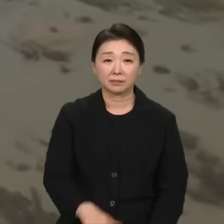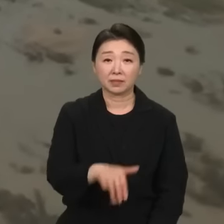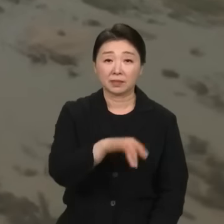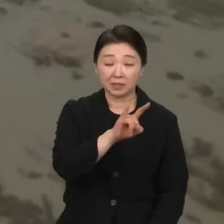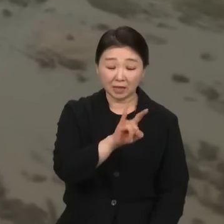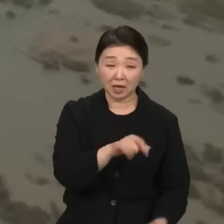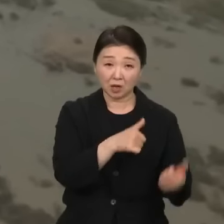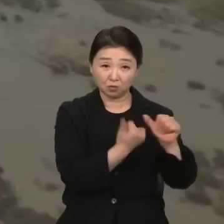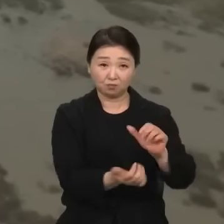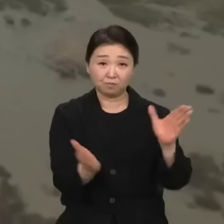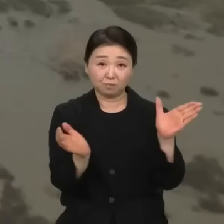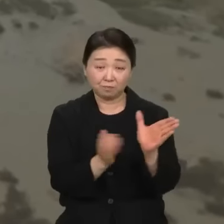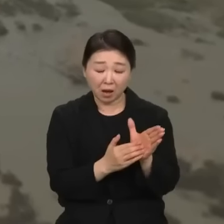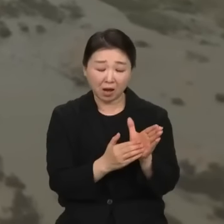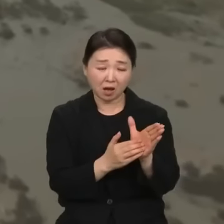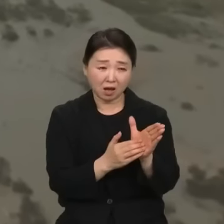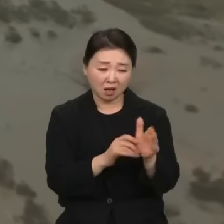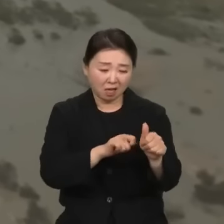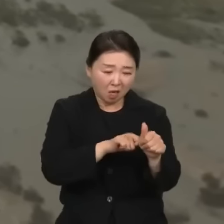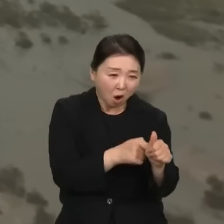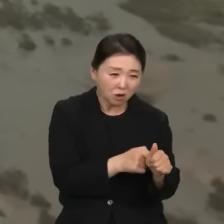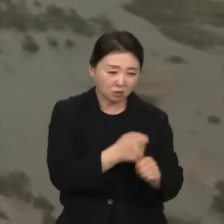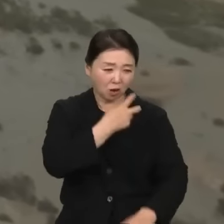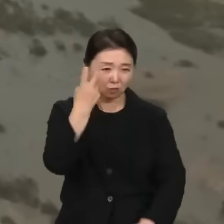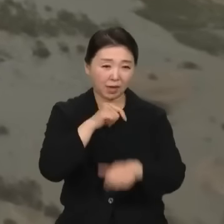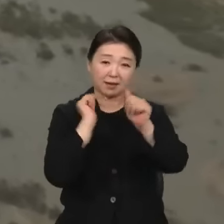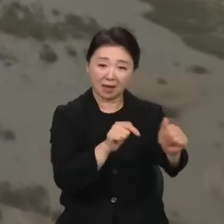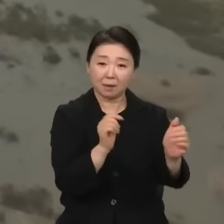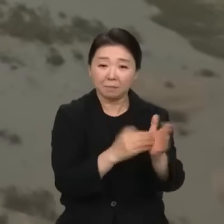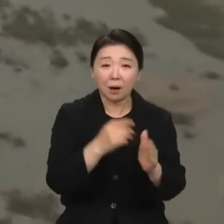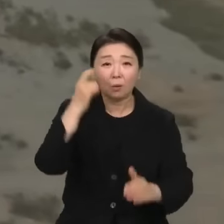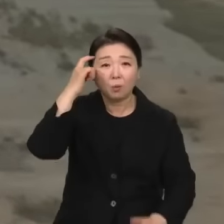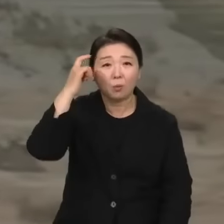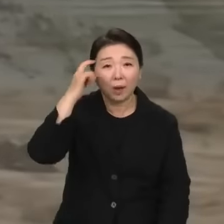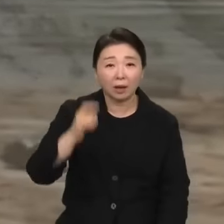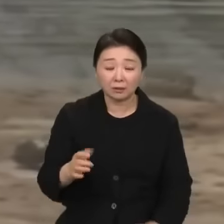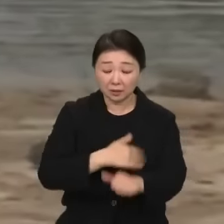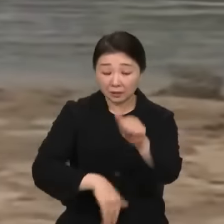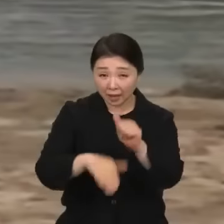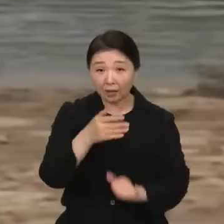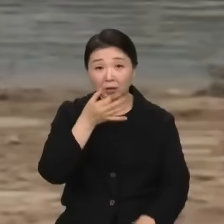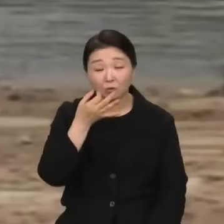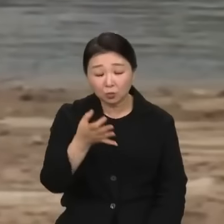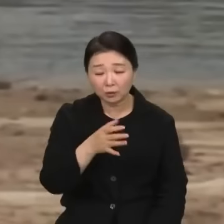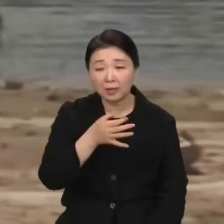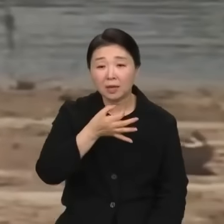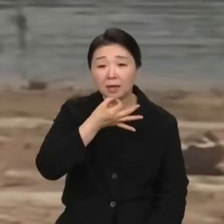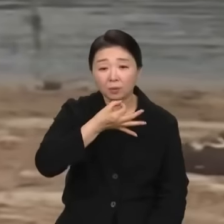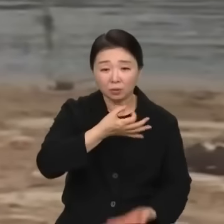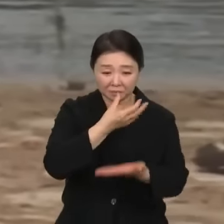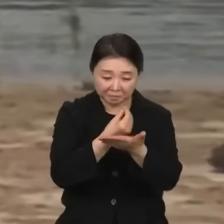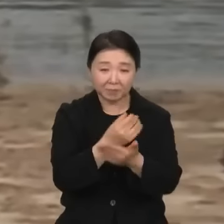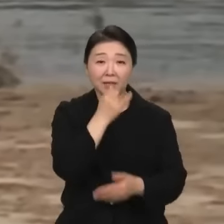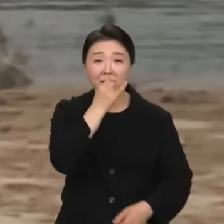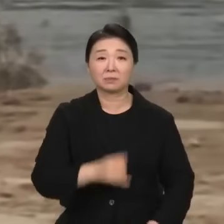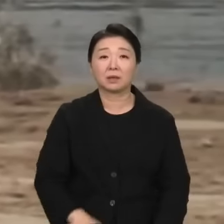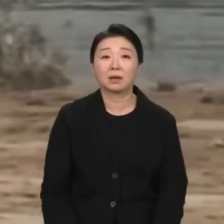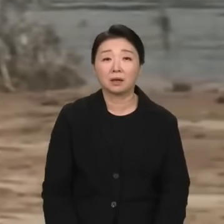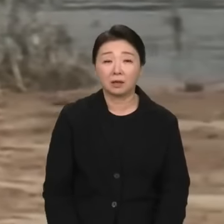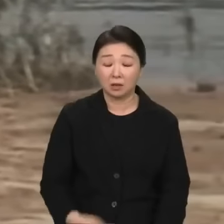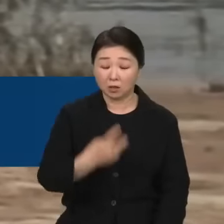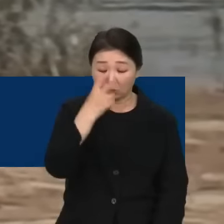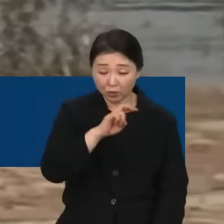최상병의 목숨을 앗아간 무리한 수색 작업이 어쩌다 벌어진 건지 당시 상황을 보여주는 녹취를 저희가 입수했습니다. 수색